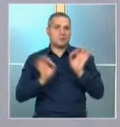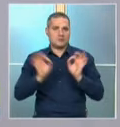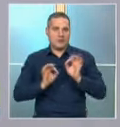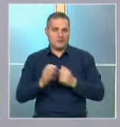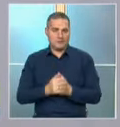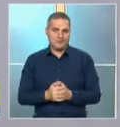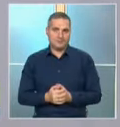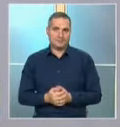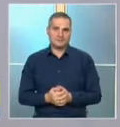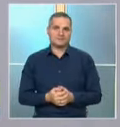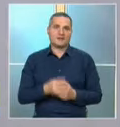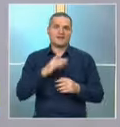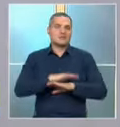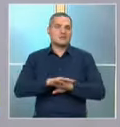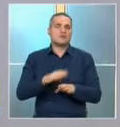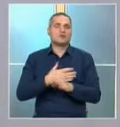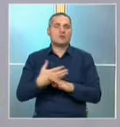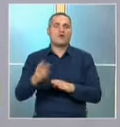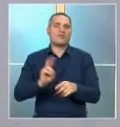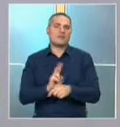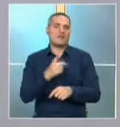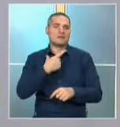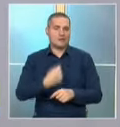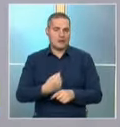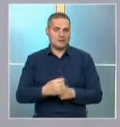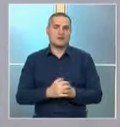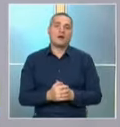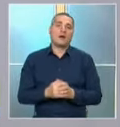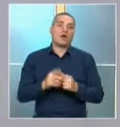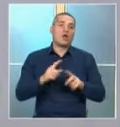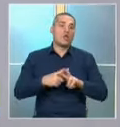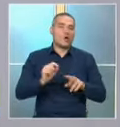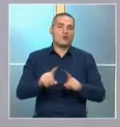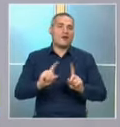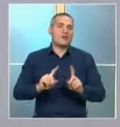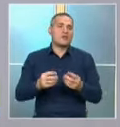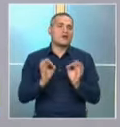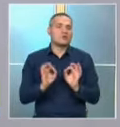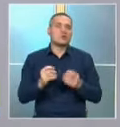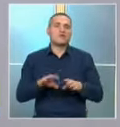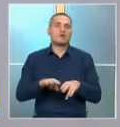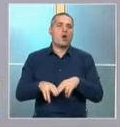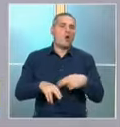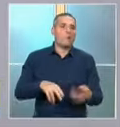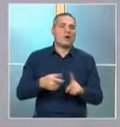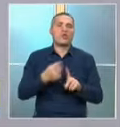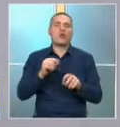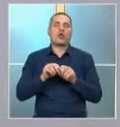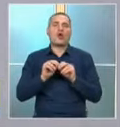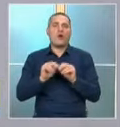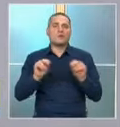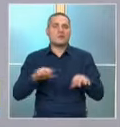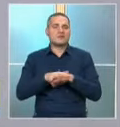80%. Завършват до 12 клас, но това не означава, че те отпадат от образователната